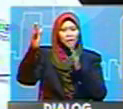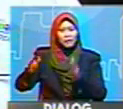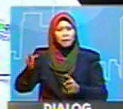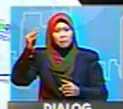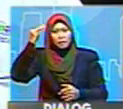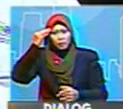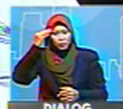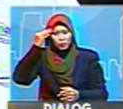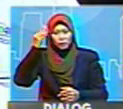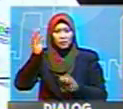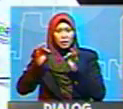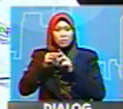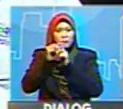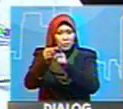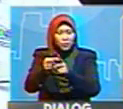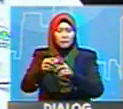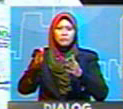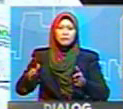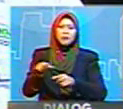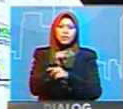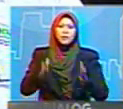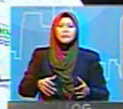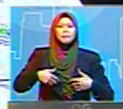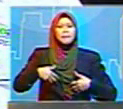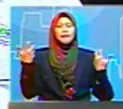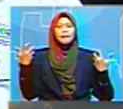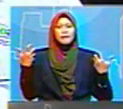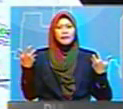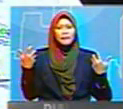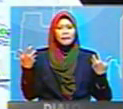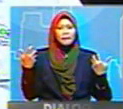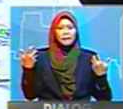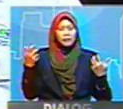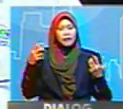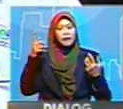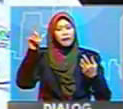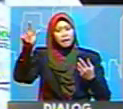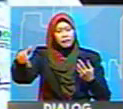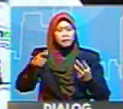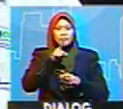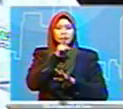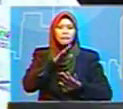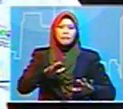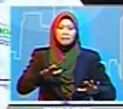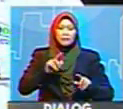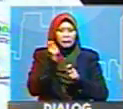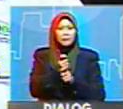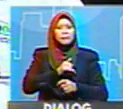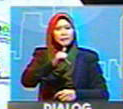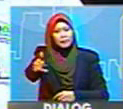bila sebut Pasal itu marah pengguna marah tapi Selepas itu hilang macam tu saja pergi juga jadi saya